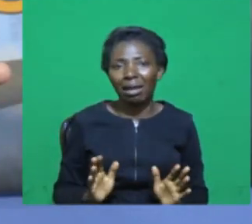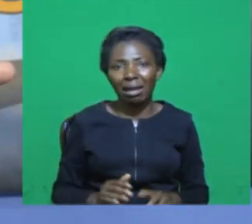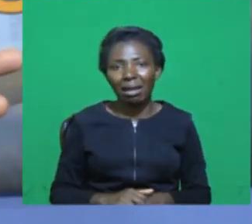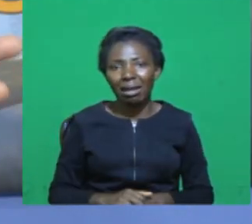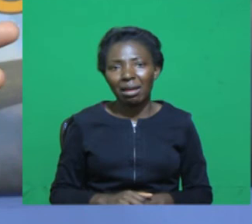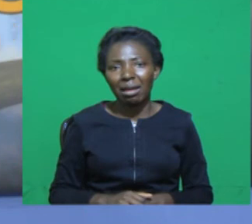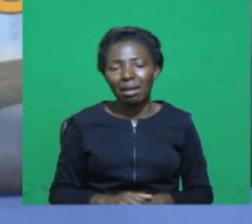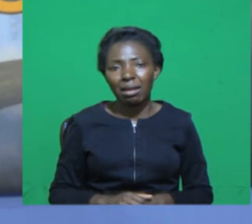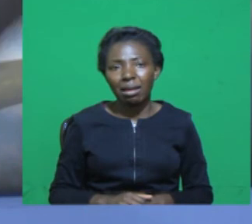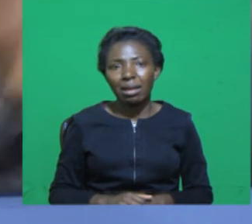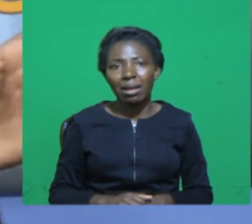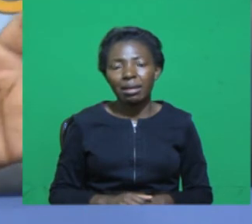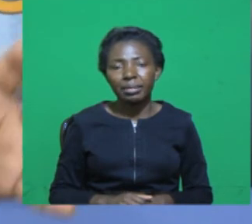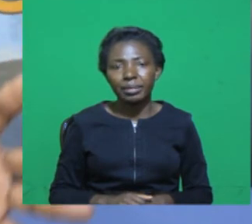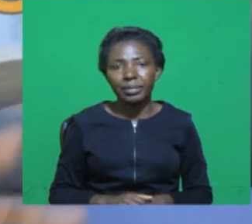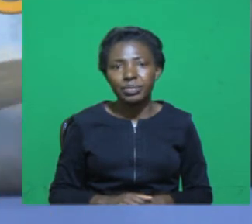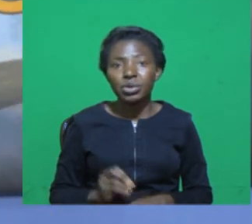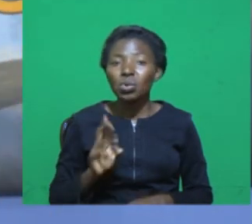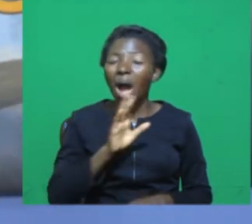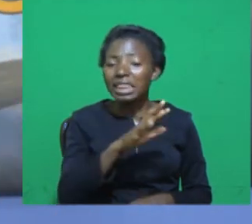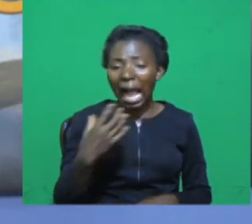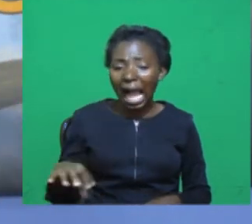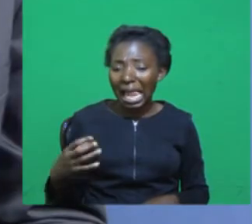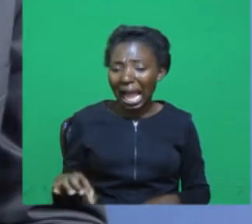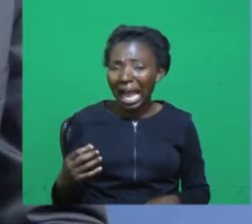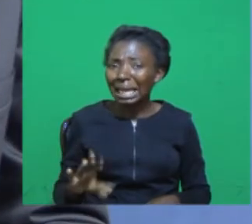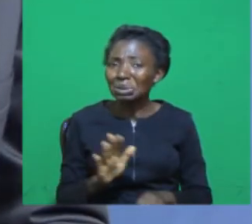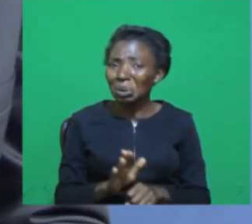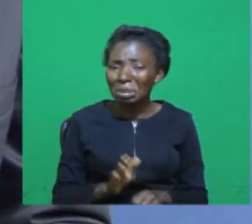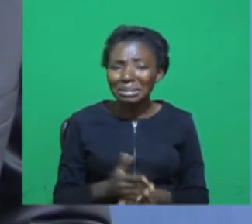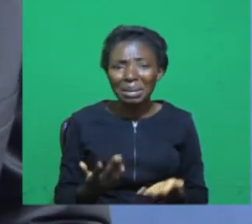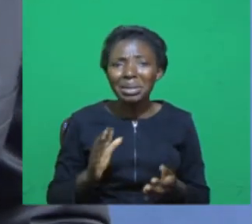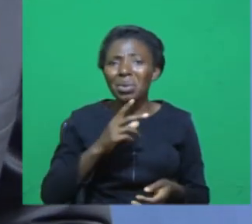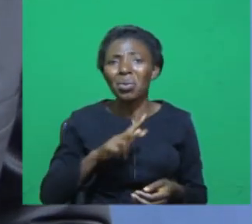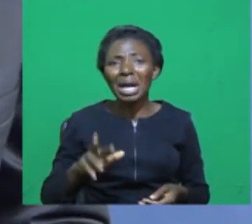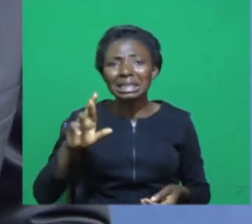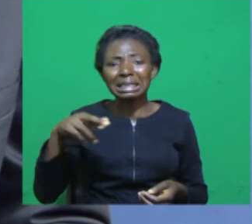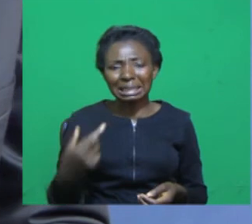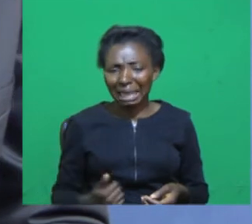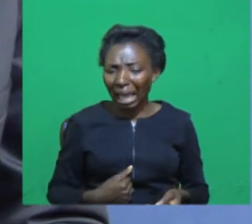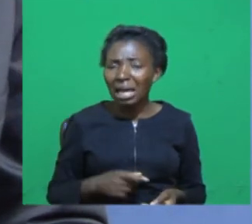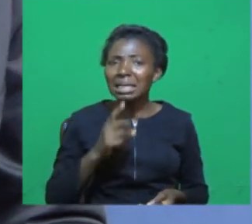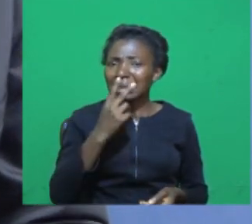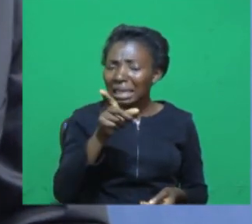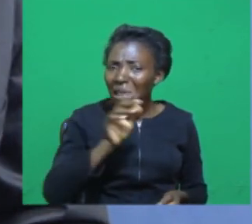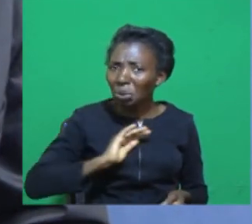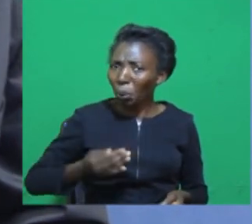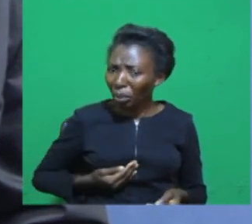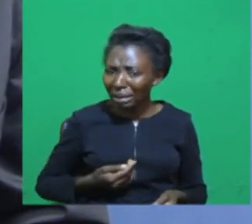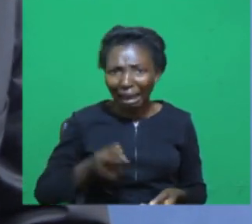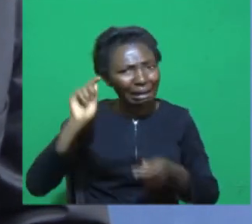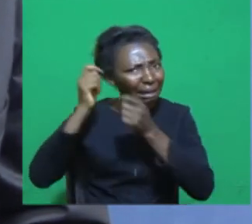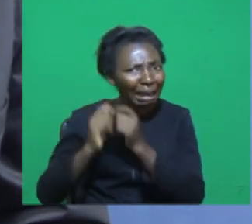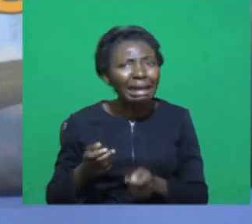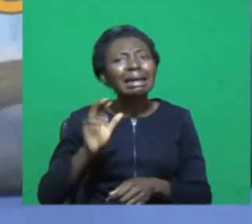kachirungu kekuti shouting. Ngazvifanire kubva zvanyanya, kubva zvaonekwa achiri kuti mamaona here.